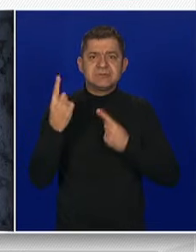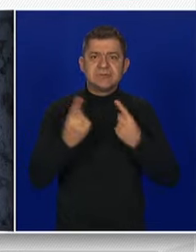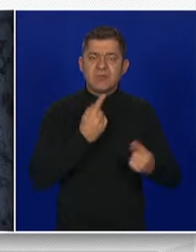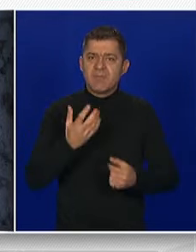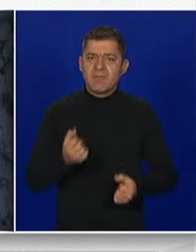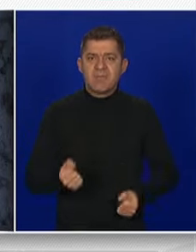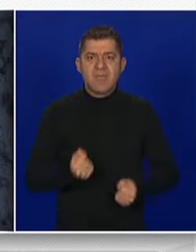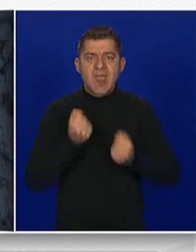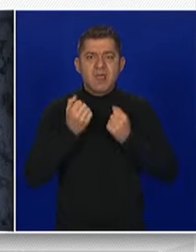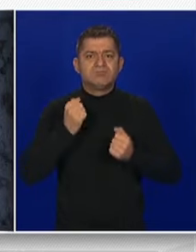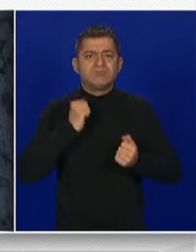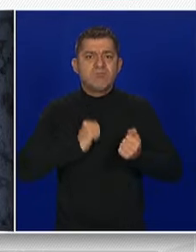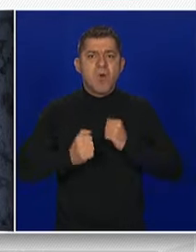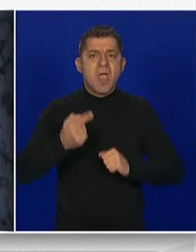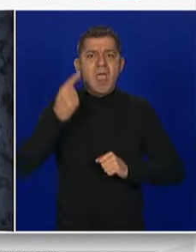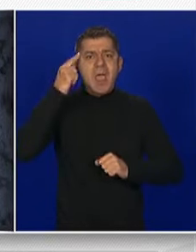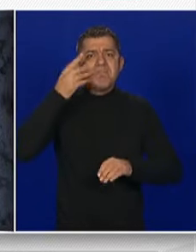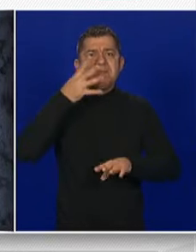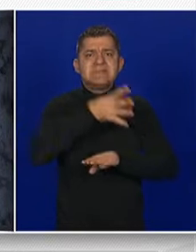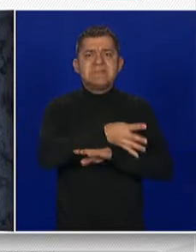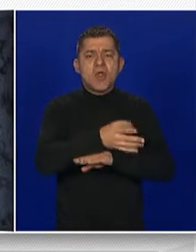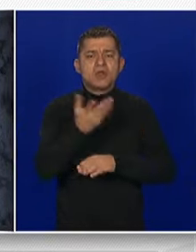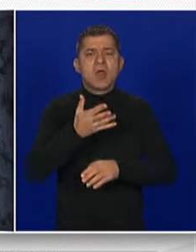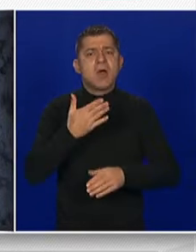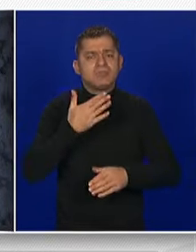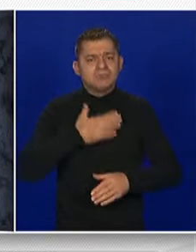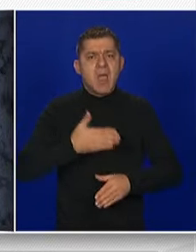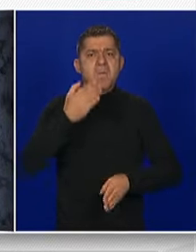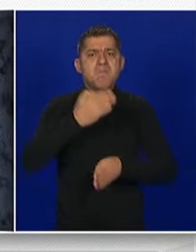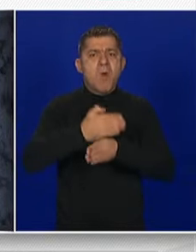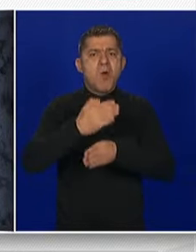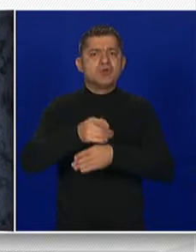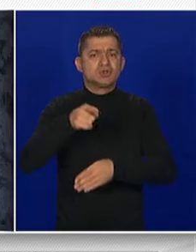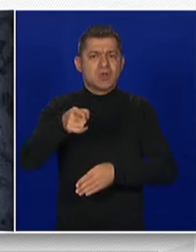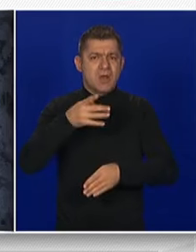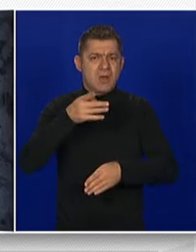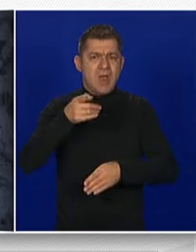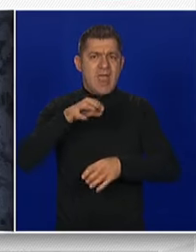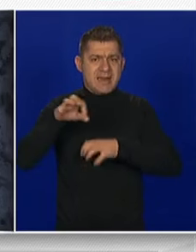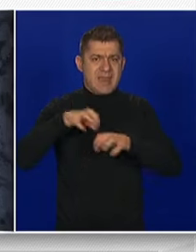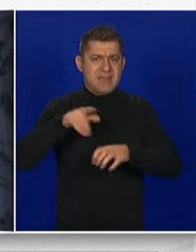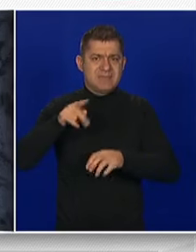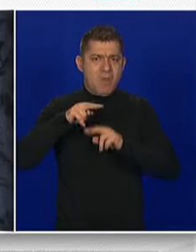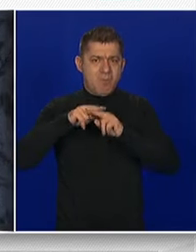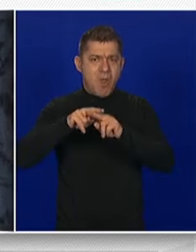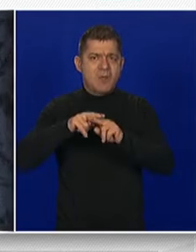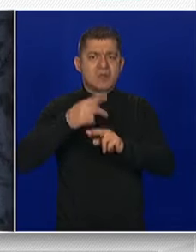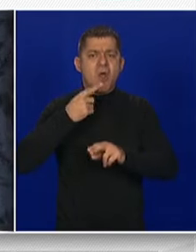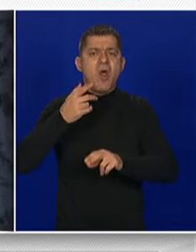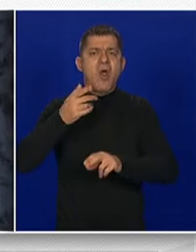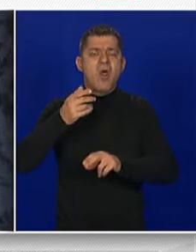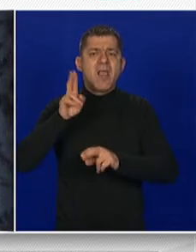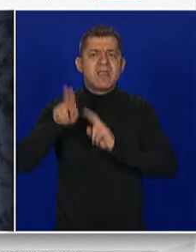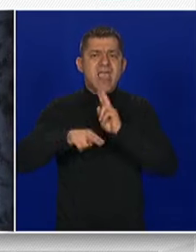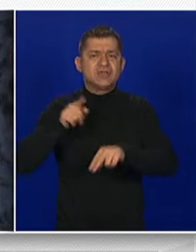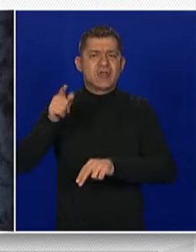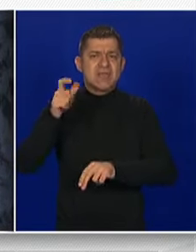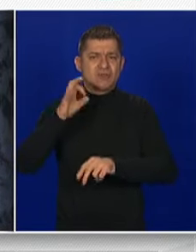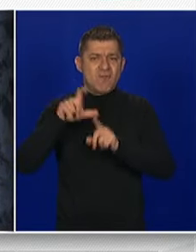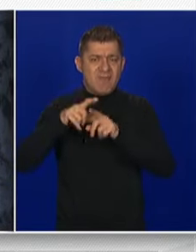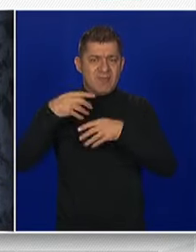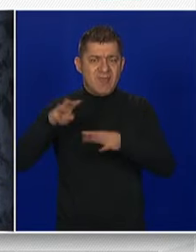trenutak i važnost psihološkog suporta zdravstvenim djelatnicima. Međutim, govoreći o navedenom, ne bih